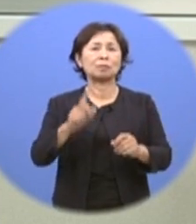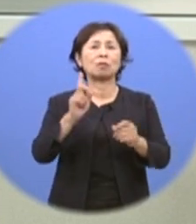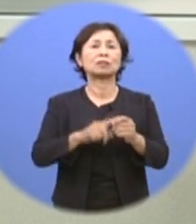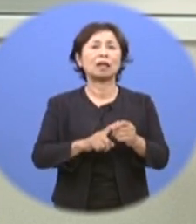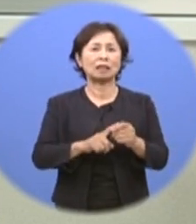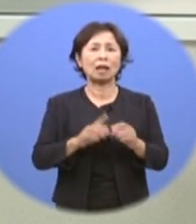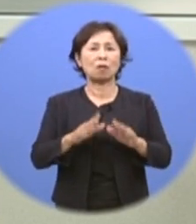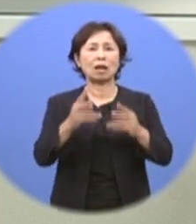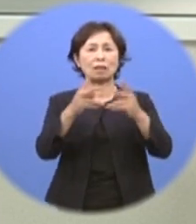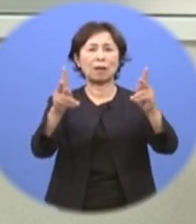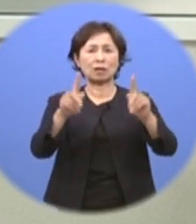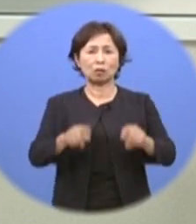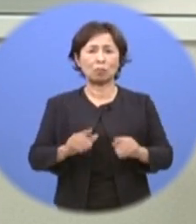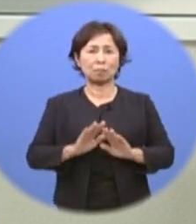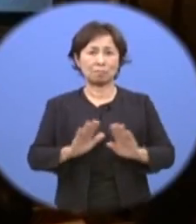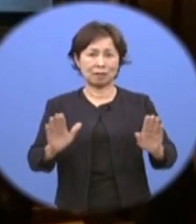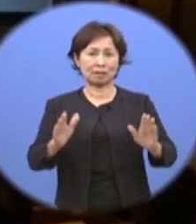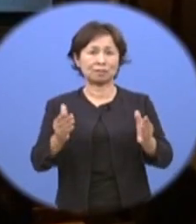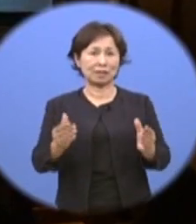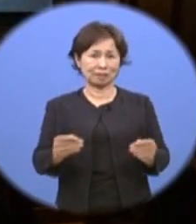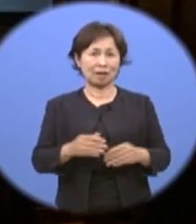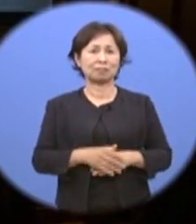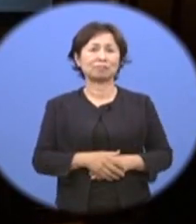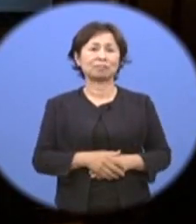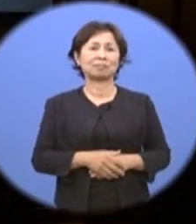ントに至ったものでございます。